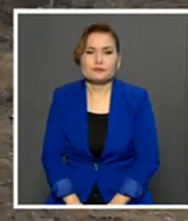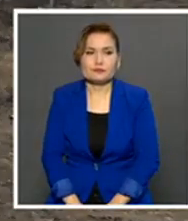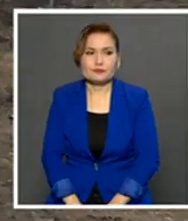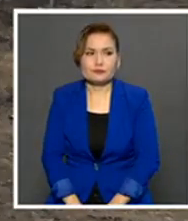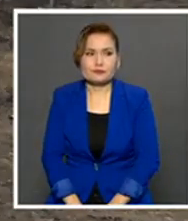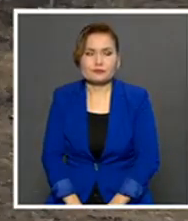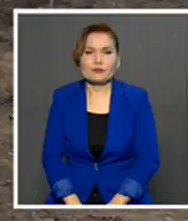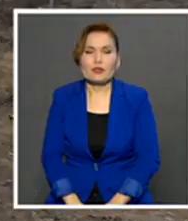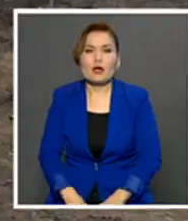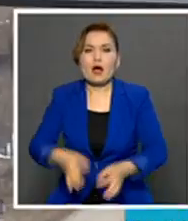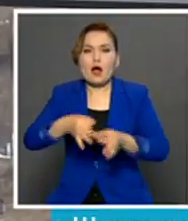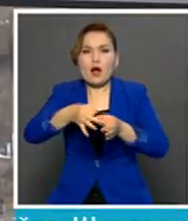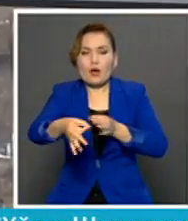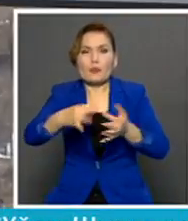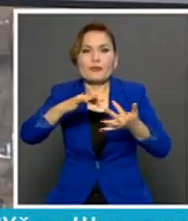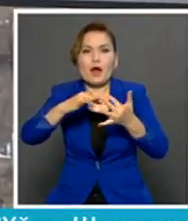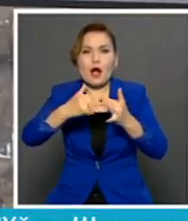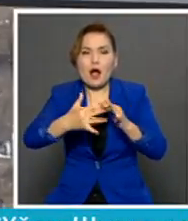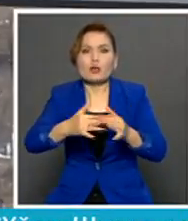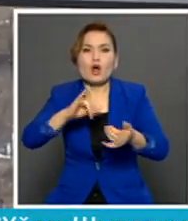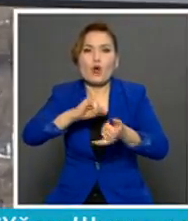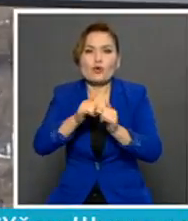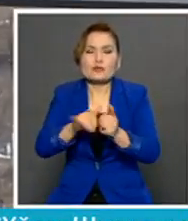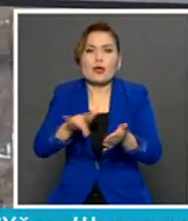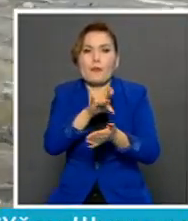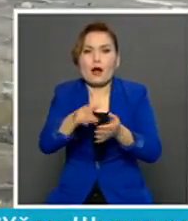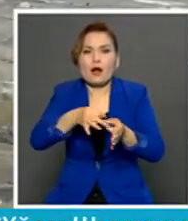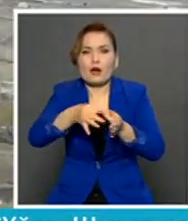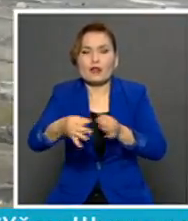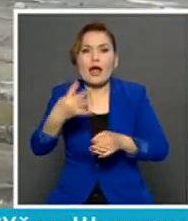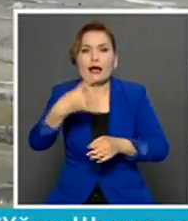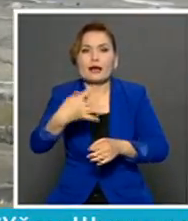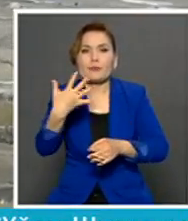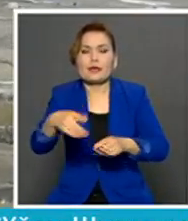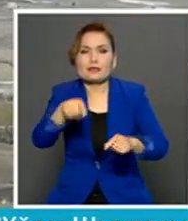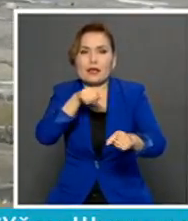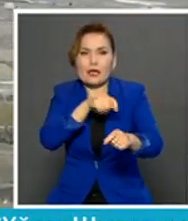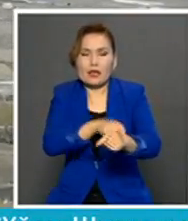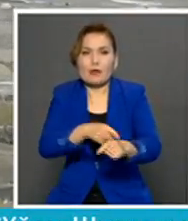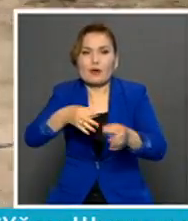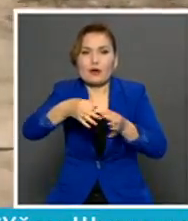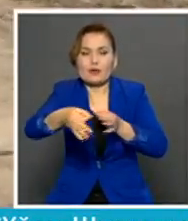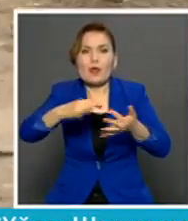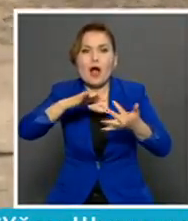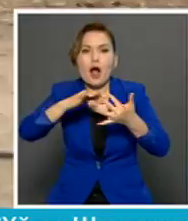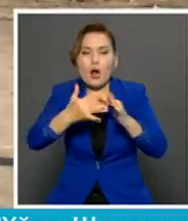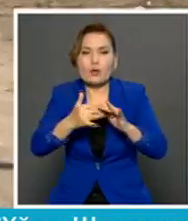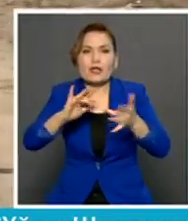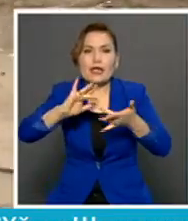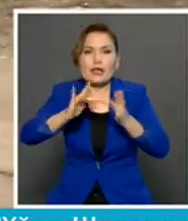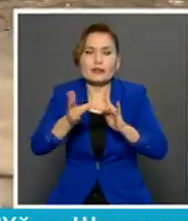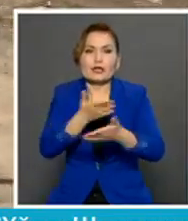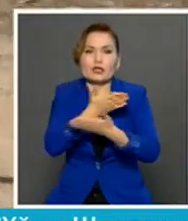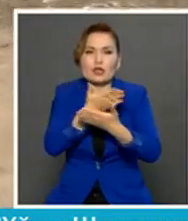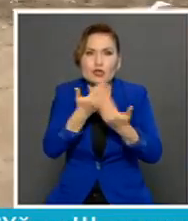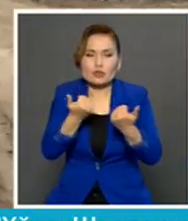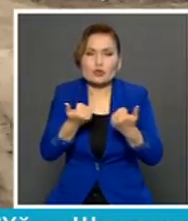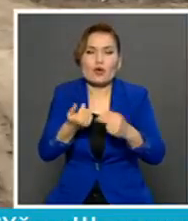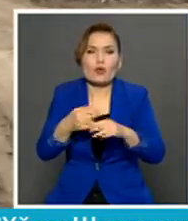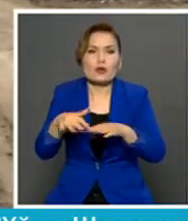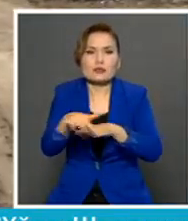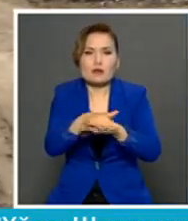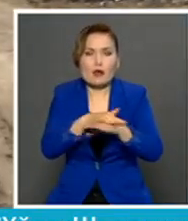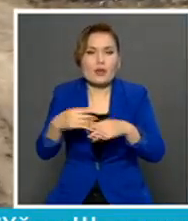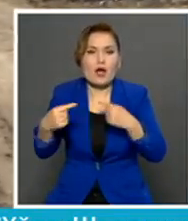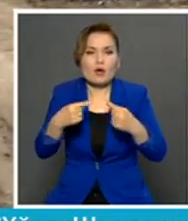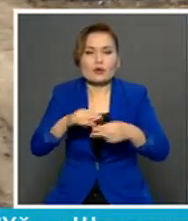Үзгітті Айтықов елді мекені Өскемен қаласынан небәрі 45 шақырым жерде. Бірақ ауыл халқы әлі күнге дейін интернет игілігін көре алмай келеді.